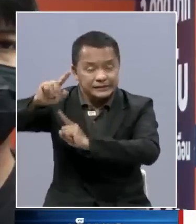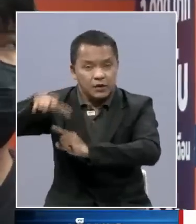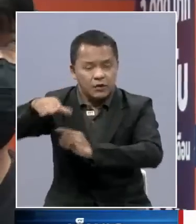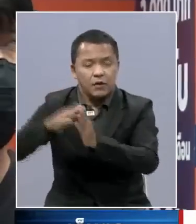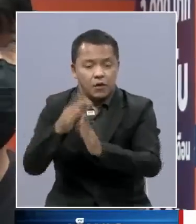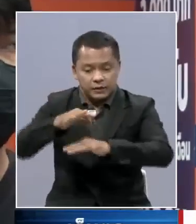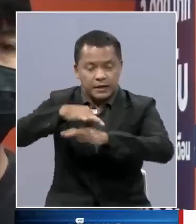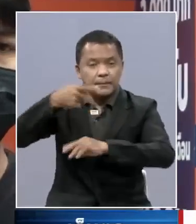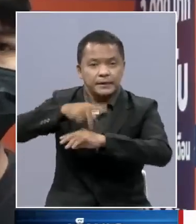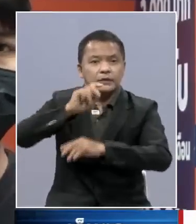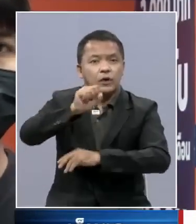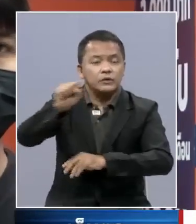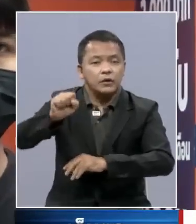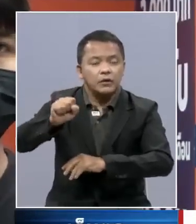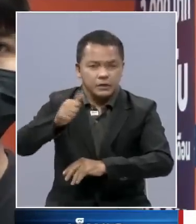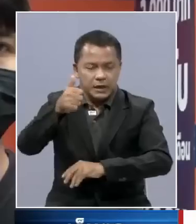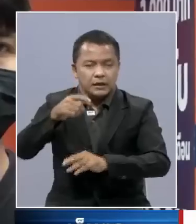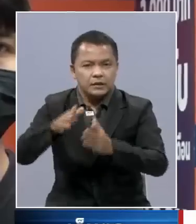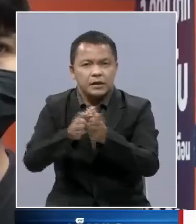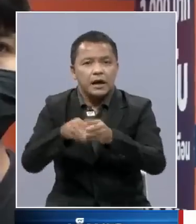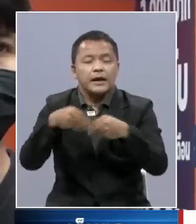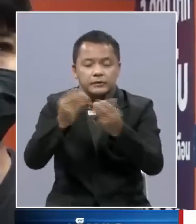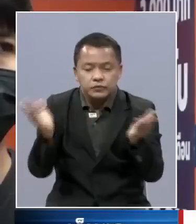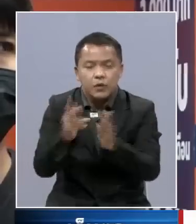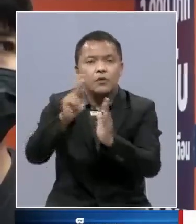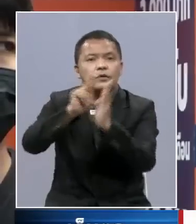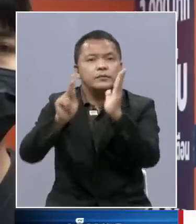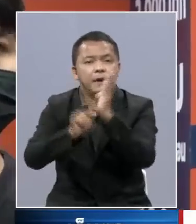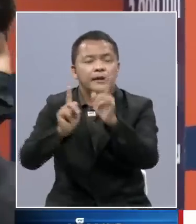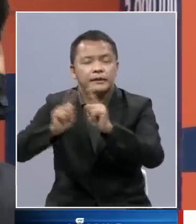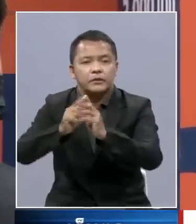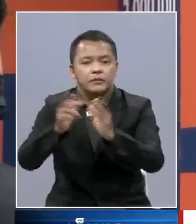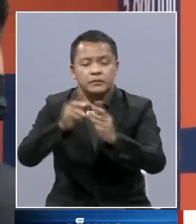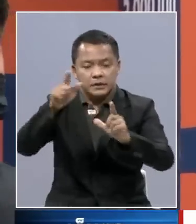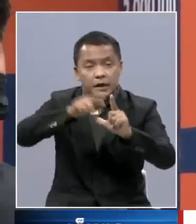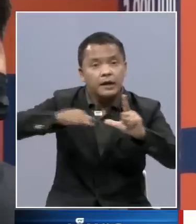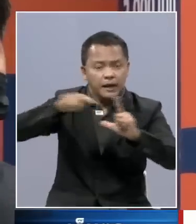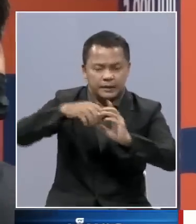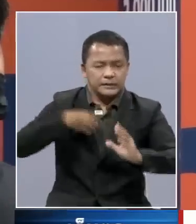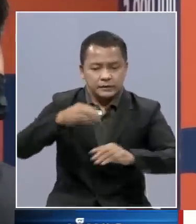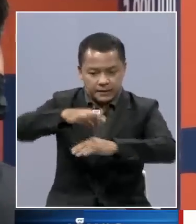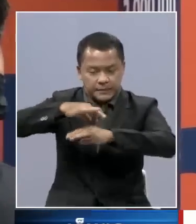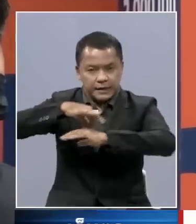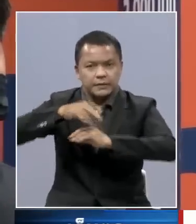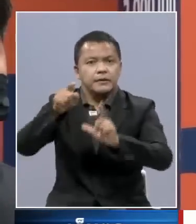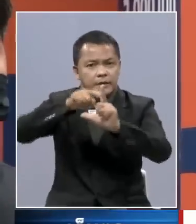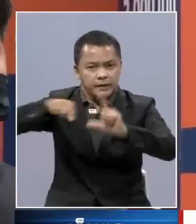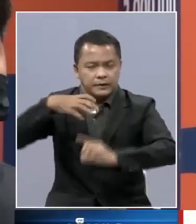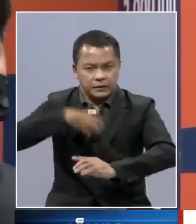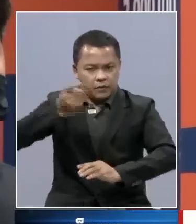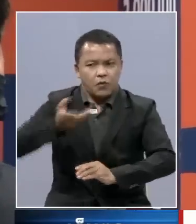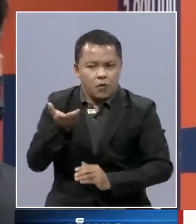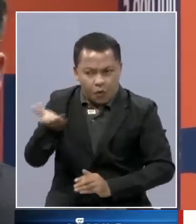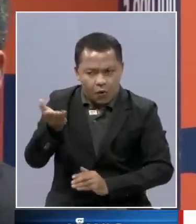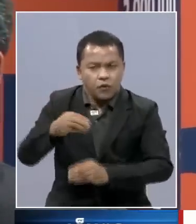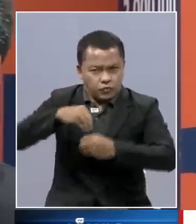จะขอตำแหน่งประธานสภาผู้แทนราษฎรด้วยเพื่อที่จะผลักดันกฎหมายต่างๆแล้วทางก้าวไกลเองก็ยืนยันนะครับว่าตำแหน่งนี้ทางก้าวไกลจะต้องขอ